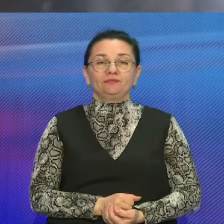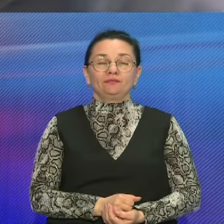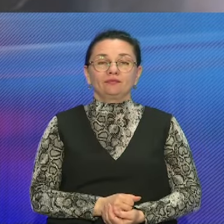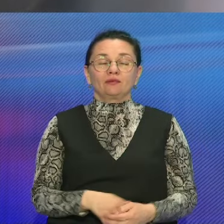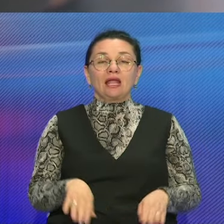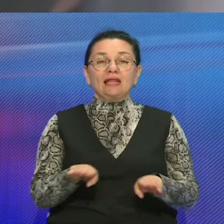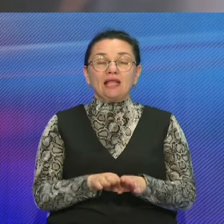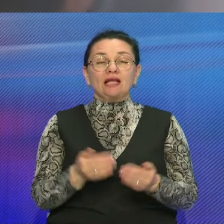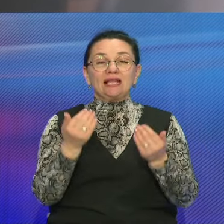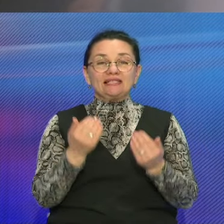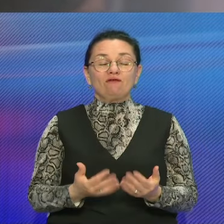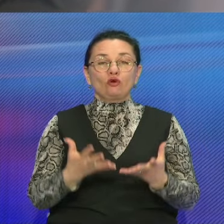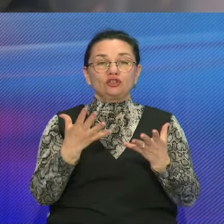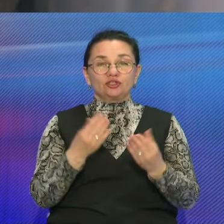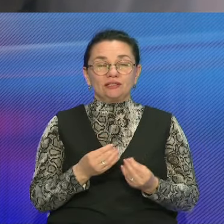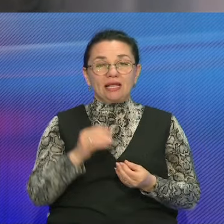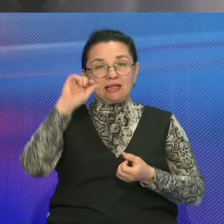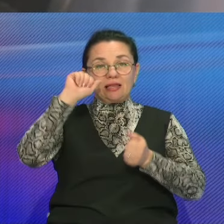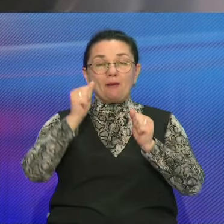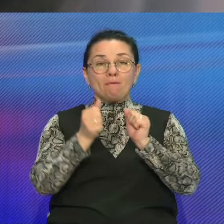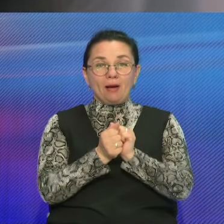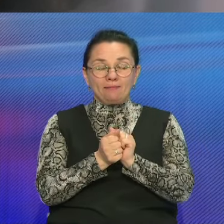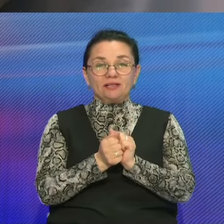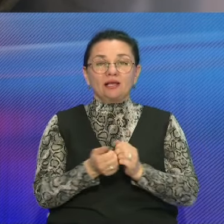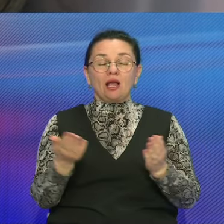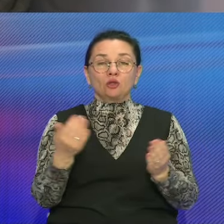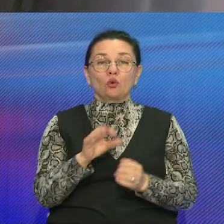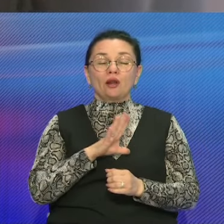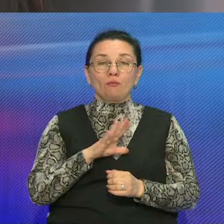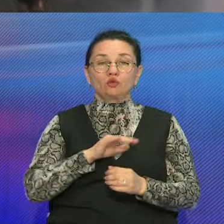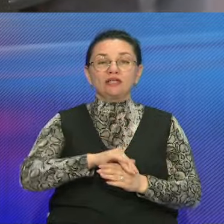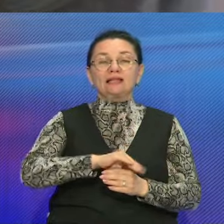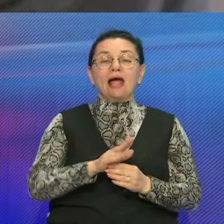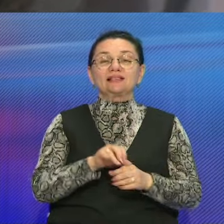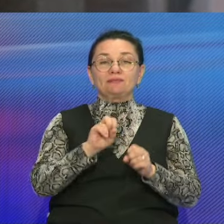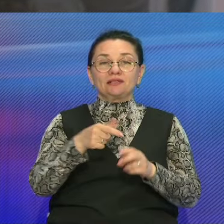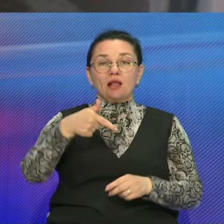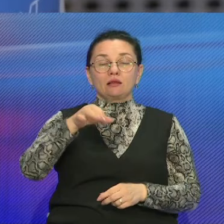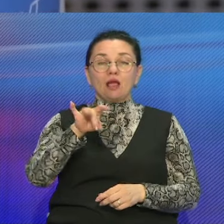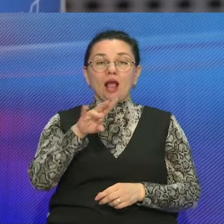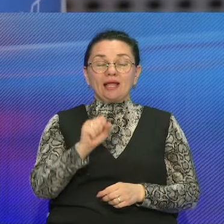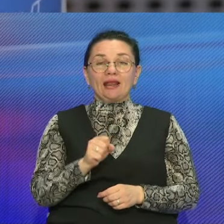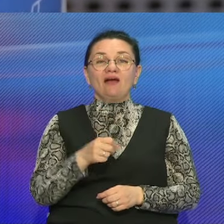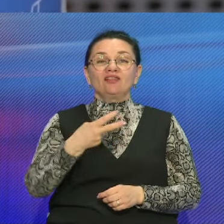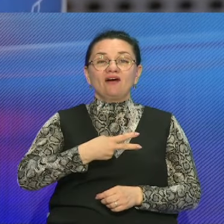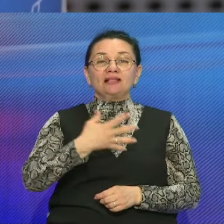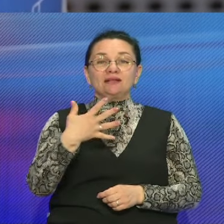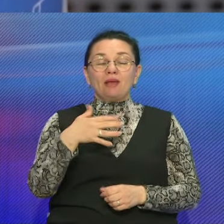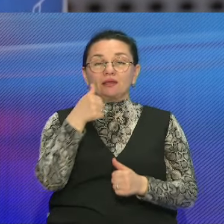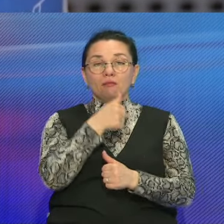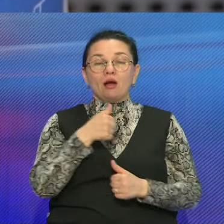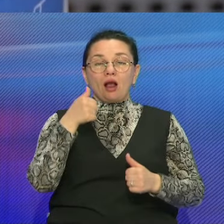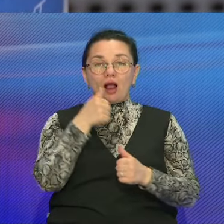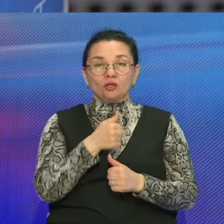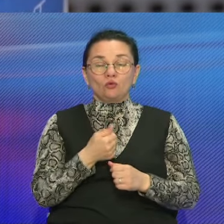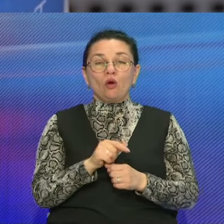Так, на сьогоднішній день на пам'ятнику Москві, який буде усталюваний на Поклонній горі 9 мая 2025 року при уділі керівництва